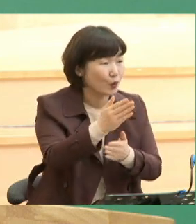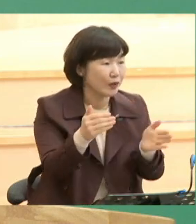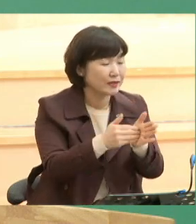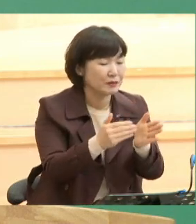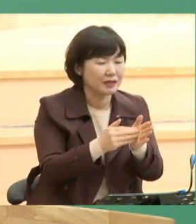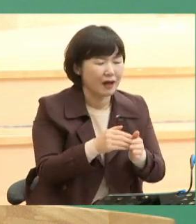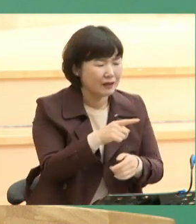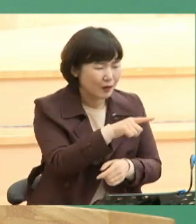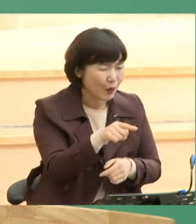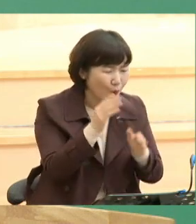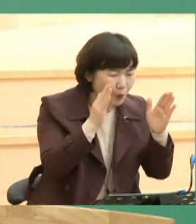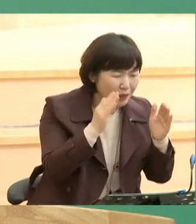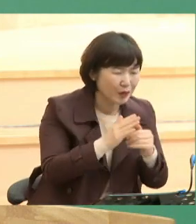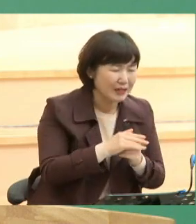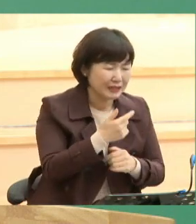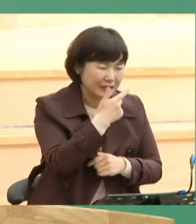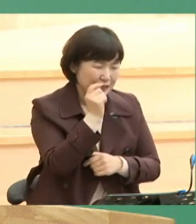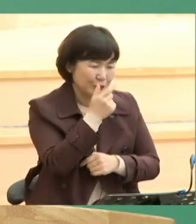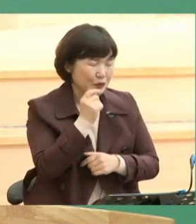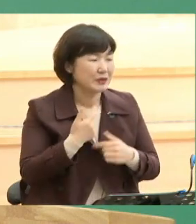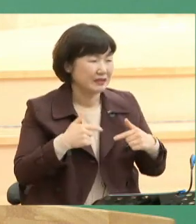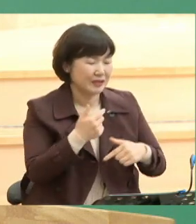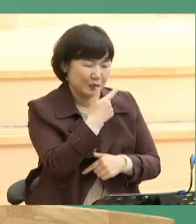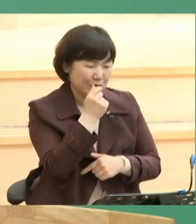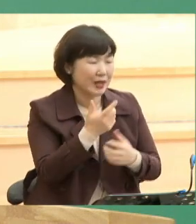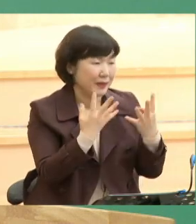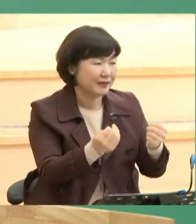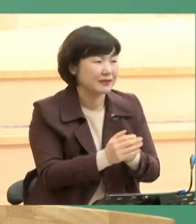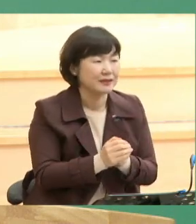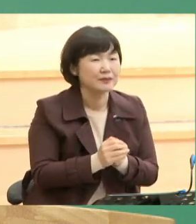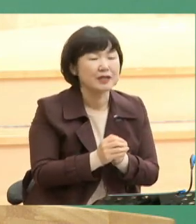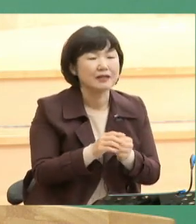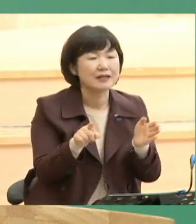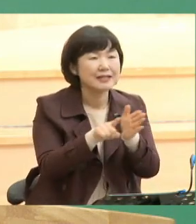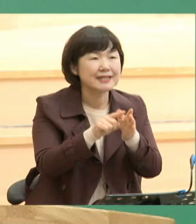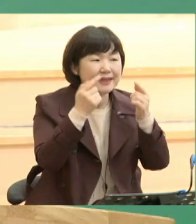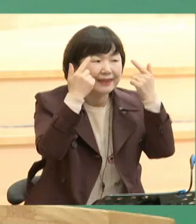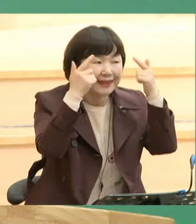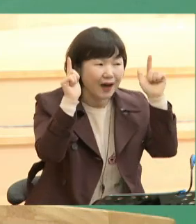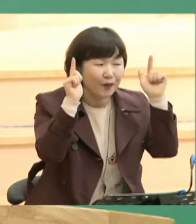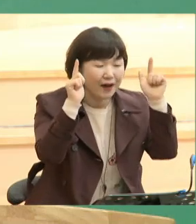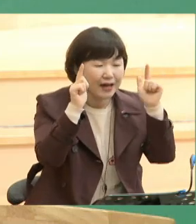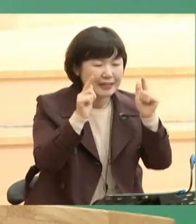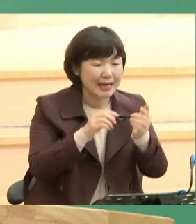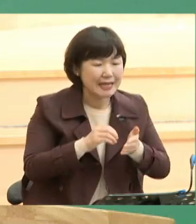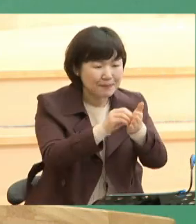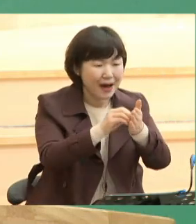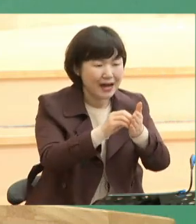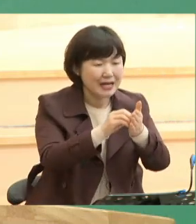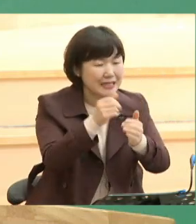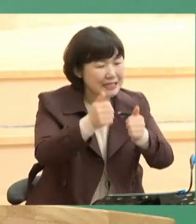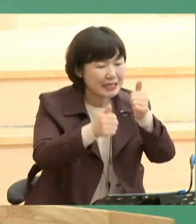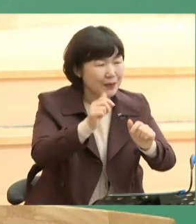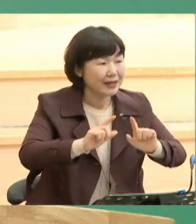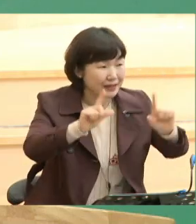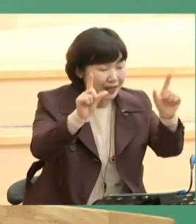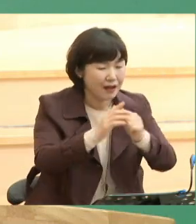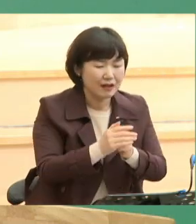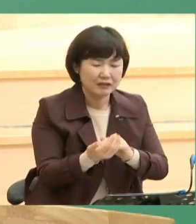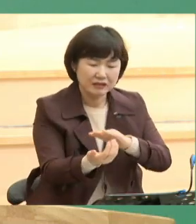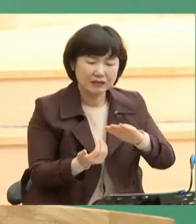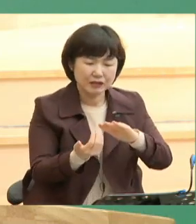사람이었죠 대신 학교 이제 입학시험 신대원 대학은 입학 시험을 치는 날이었습니다 그 전날에 보통